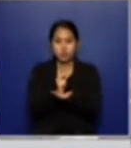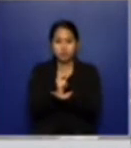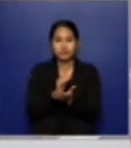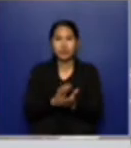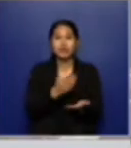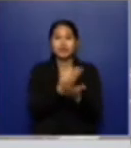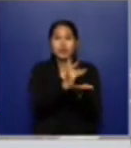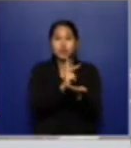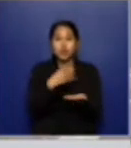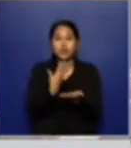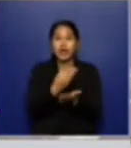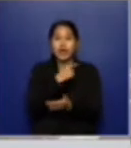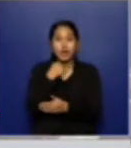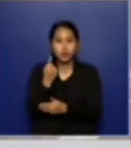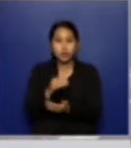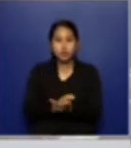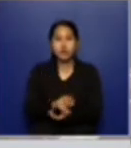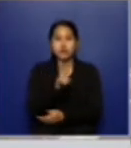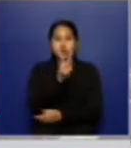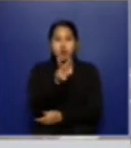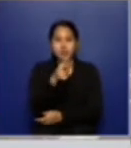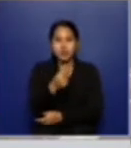ไป